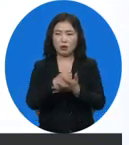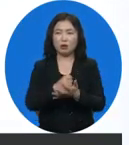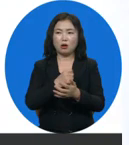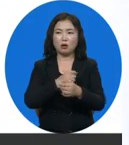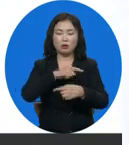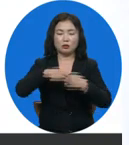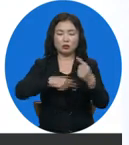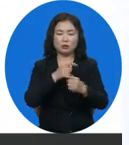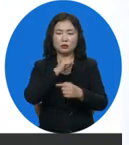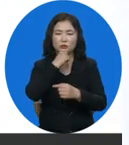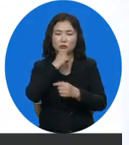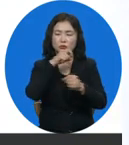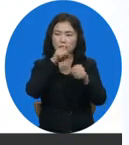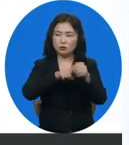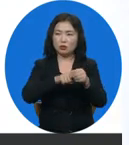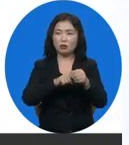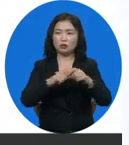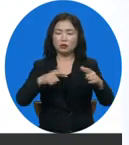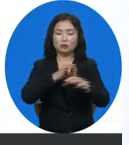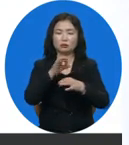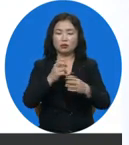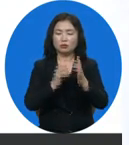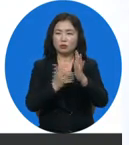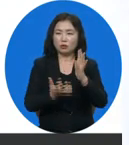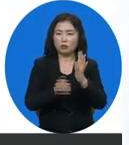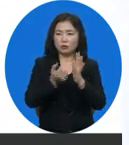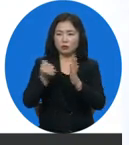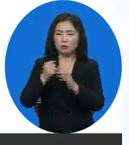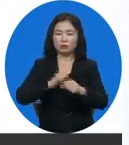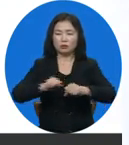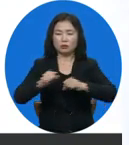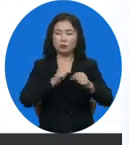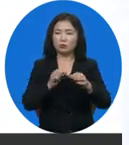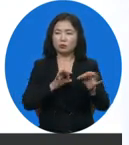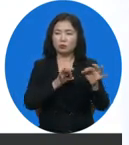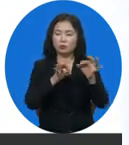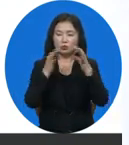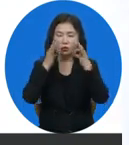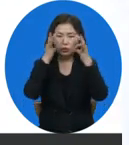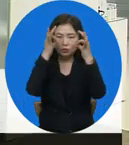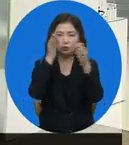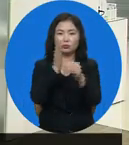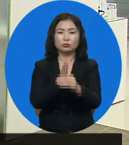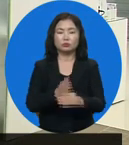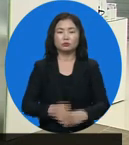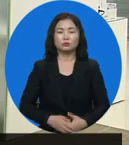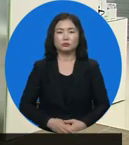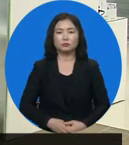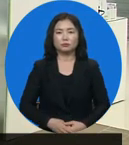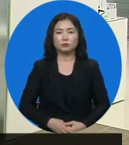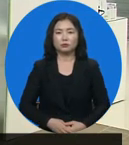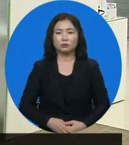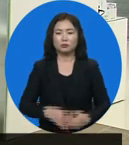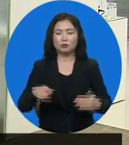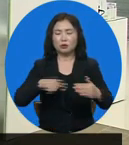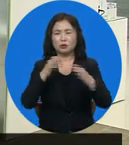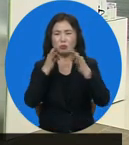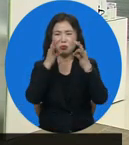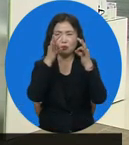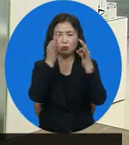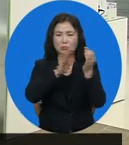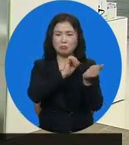우리 4.2 어 적극적인 배당 정책 으로 어조가 뱅 에 최선을 다할 것입니다 내부에 노력에도